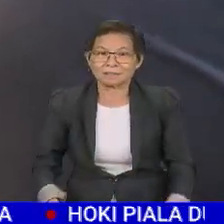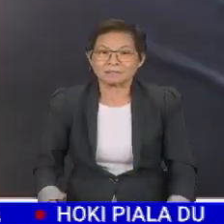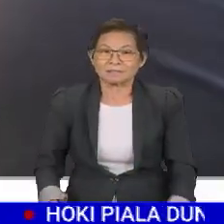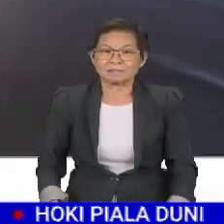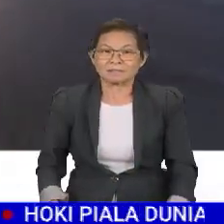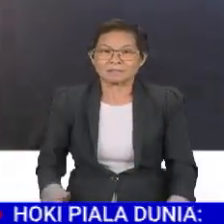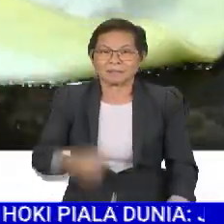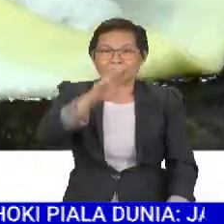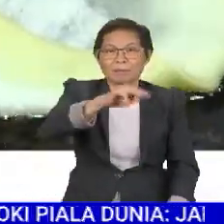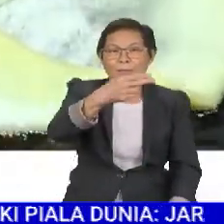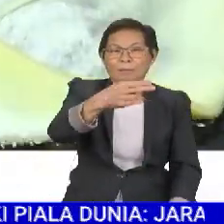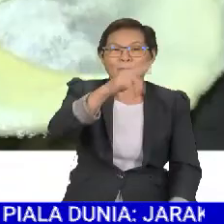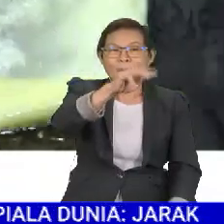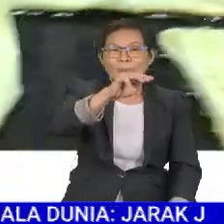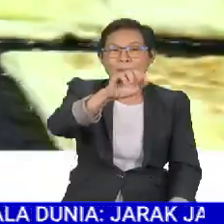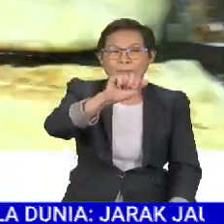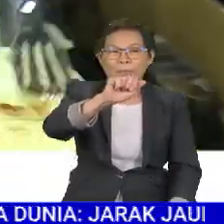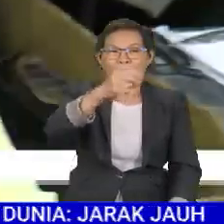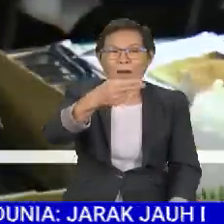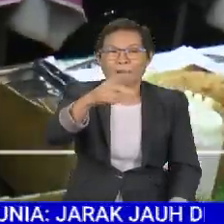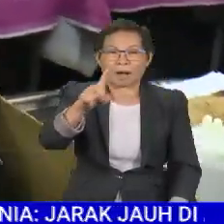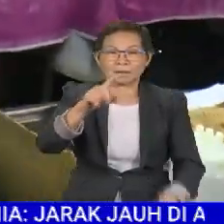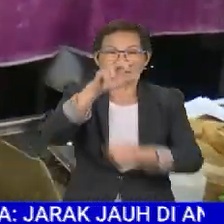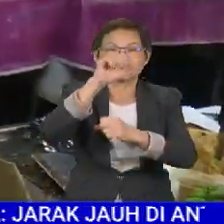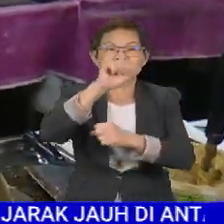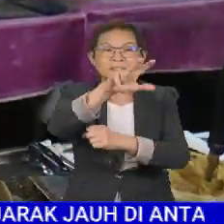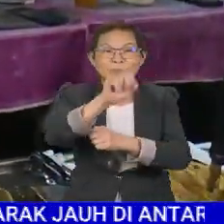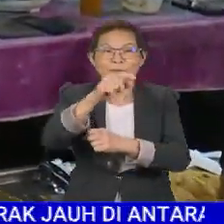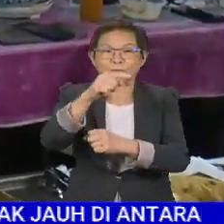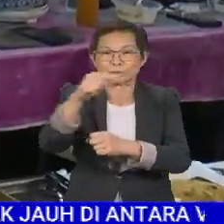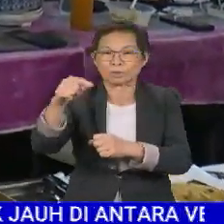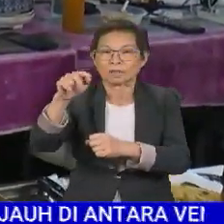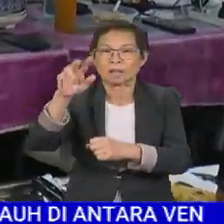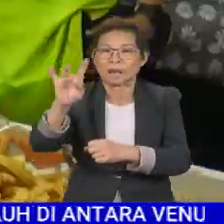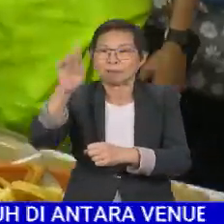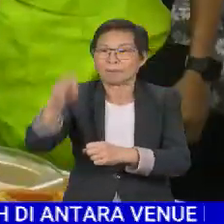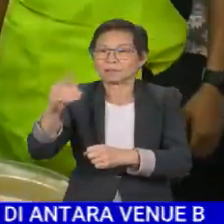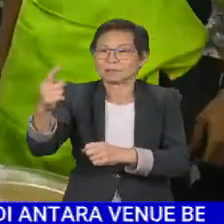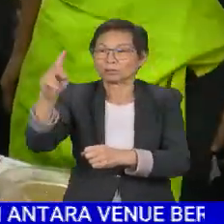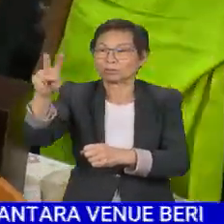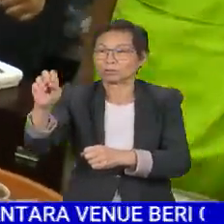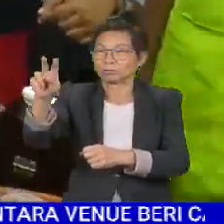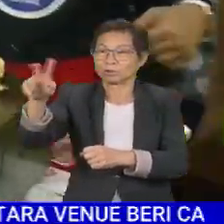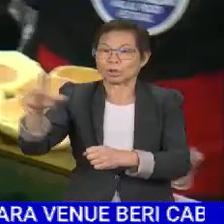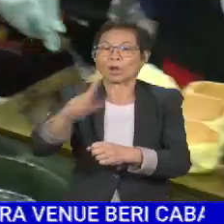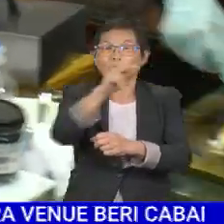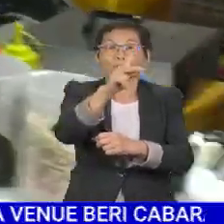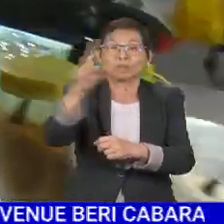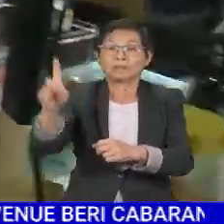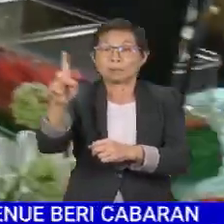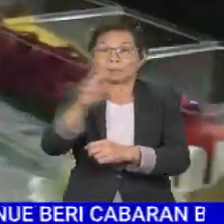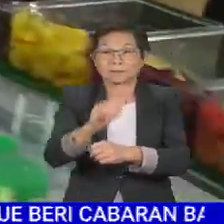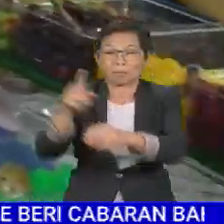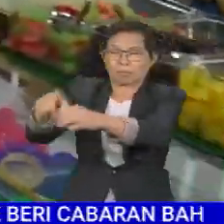marhaf yang diadakan dari 30 Desember 2022 hingga 8 Januari 2023 di scan mall dan